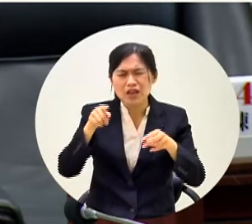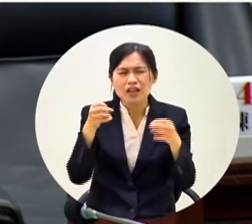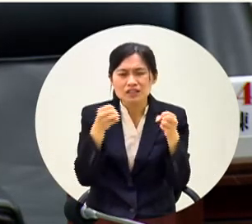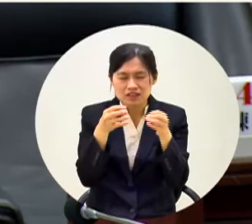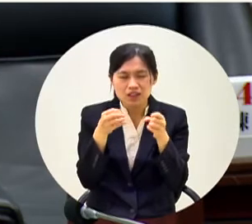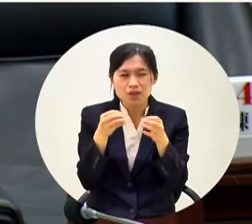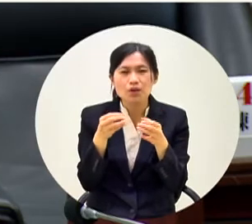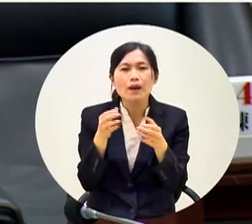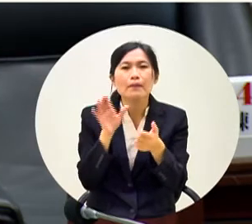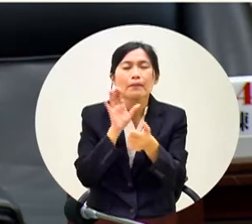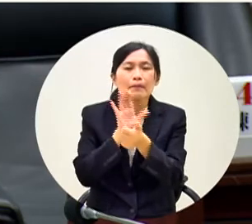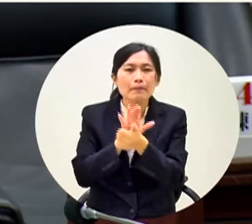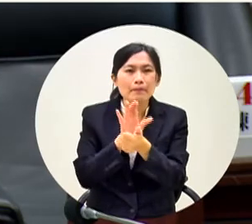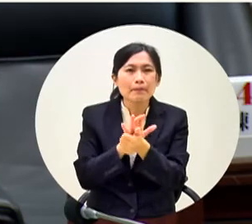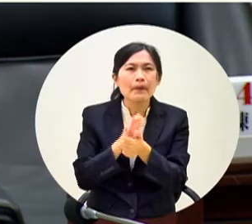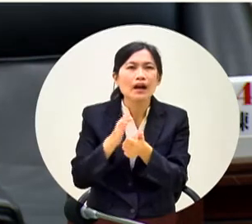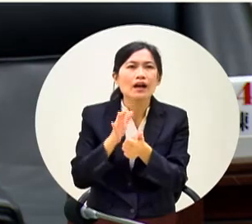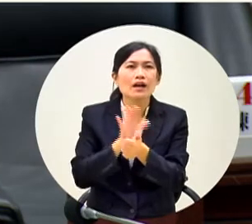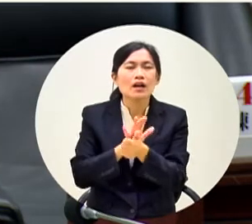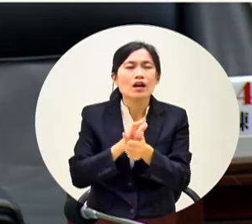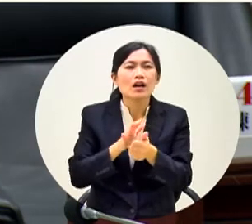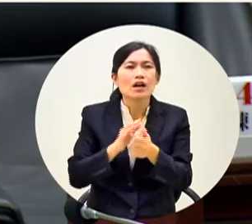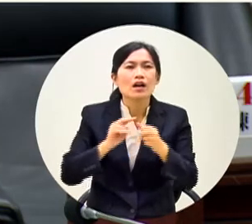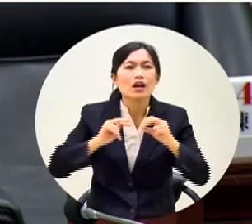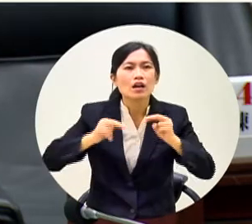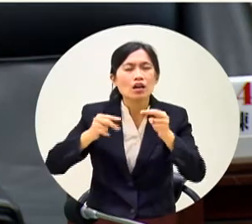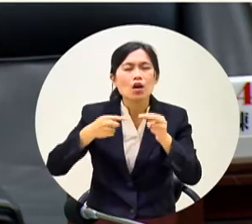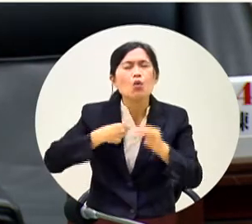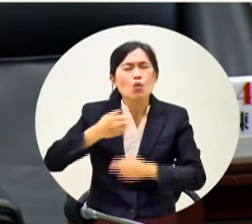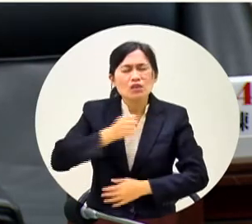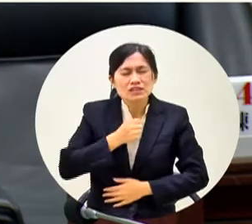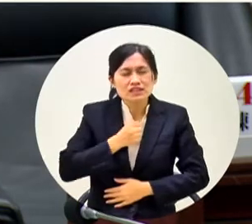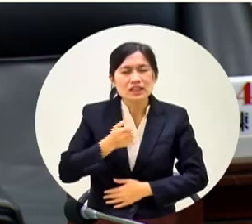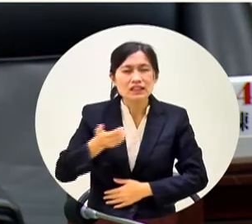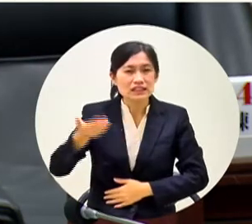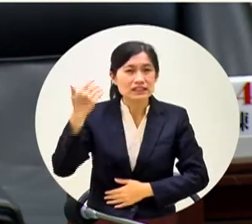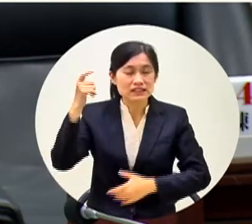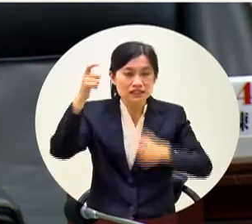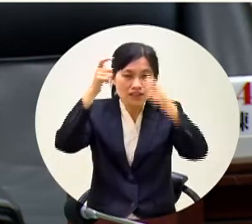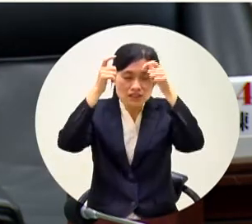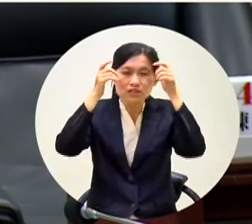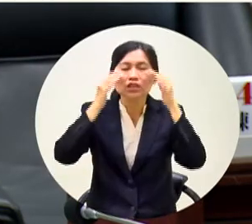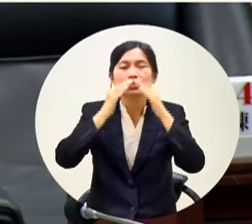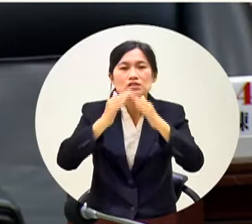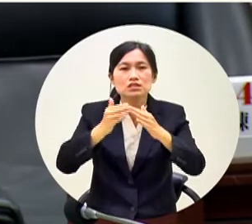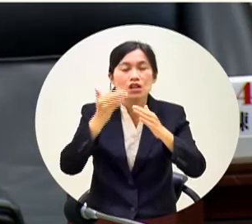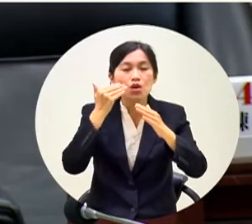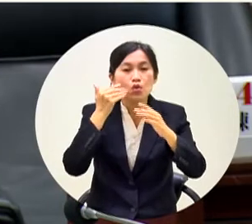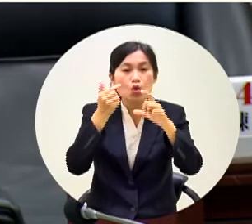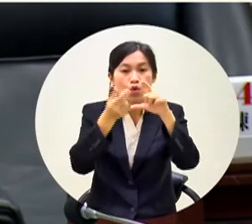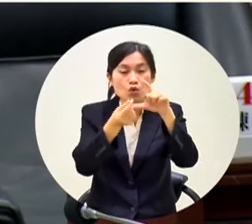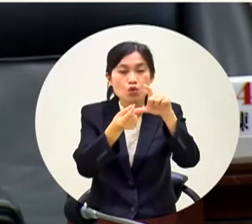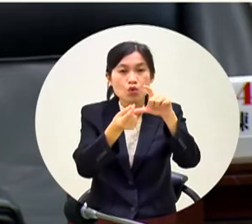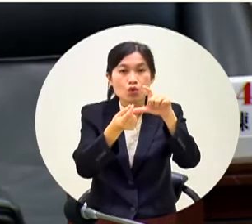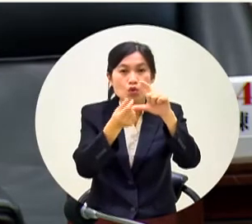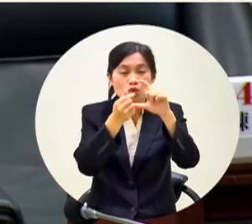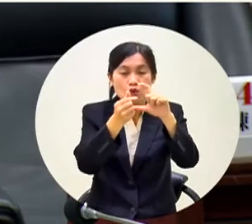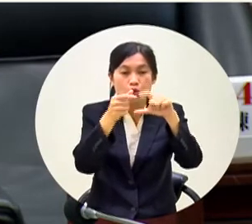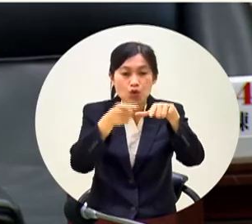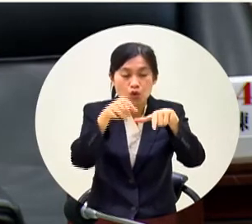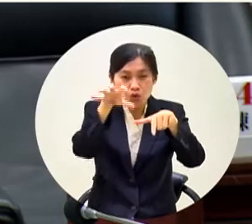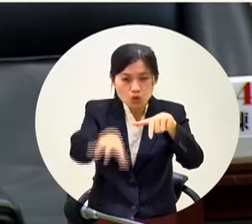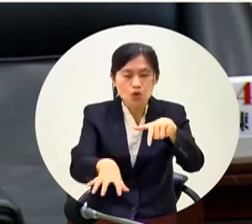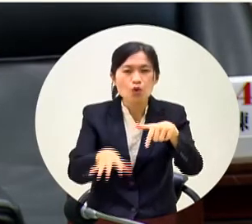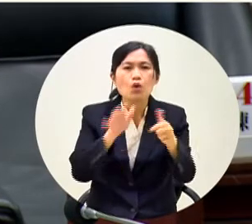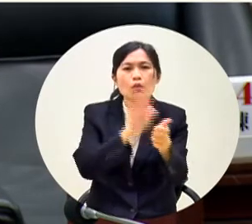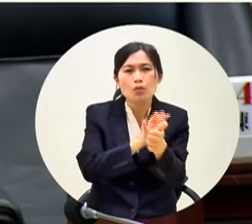共过去高雄县的时阵，我知影讲公所伊只要闹钱，因拢会来破，结